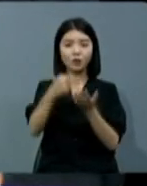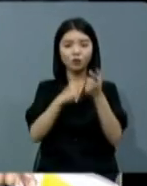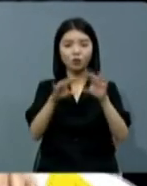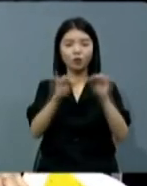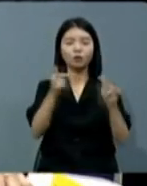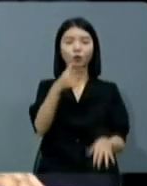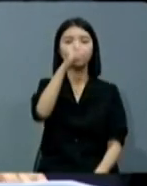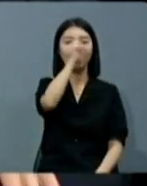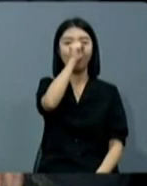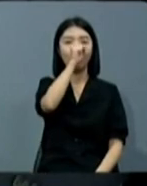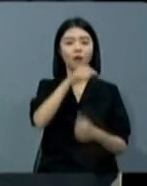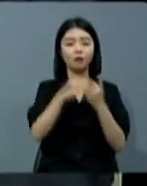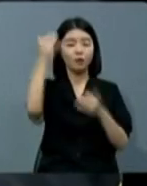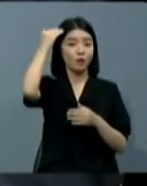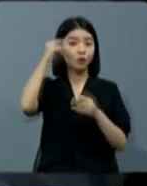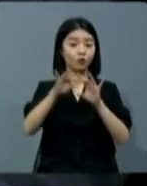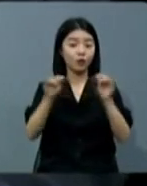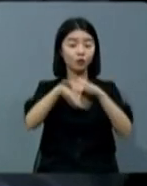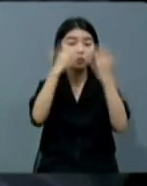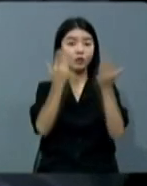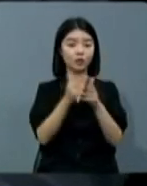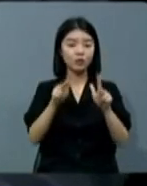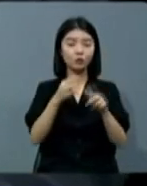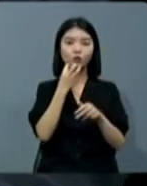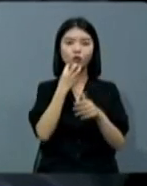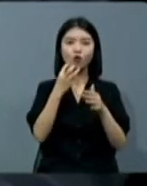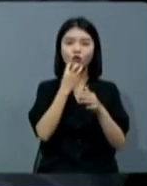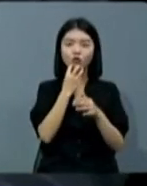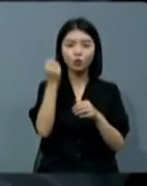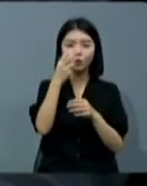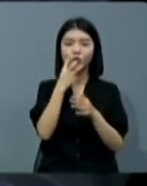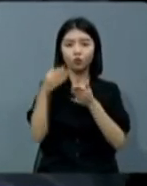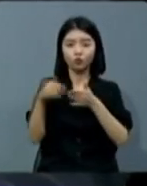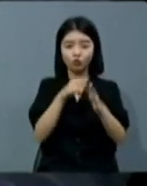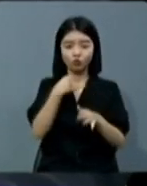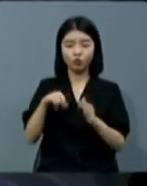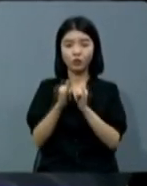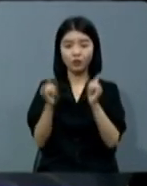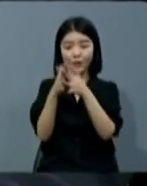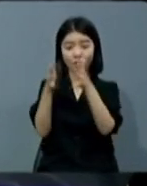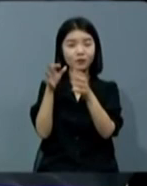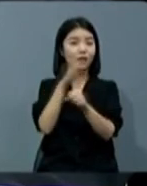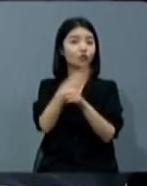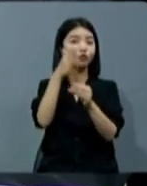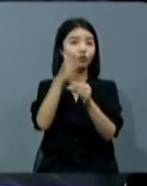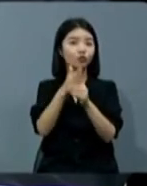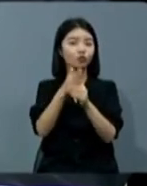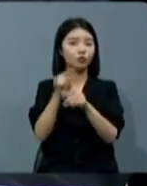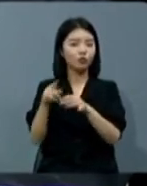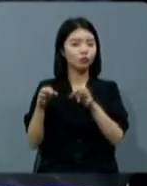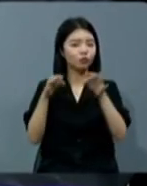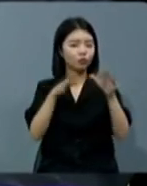너무 좋아해요. 대한민국 땅 전체를 지금도 서울 경기 아파트를 중국인들이 사고 있는데요. 제주는 이것을 투자